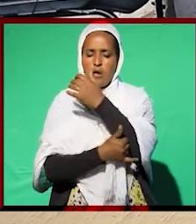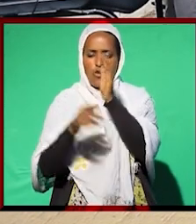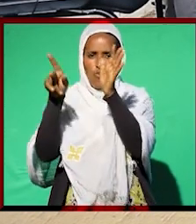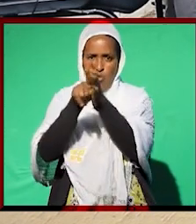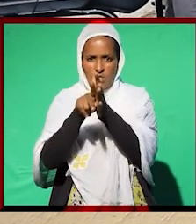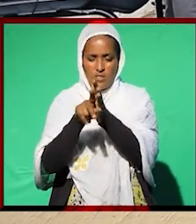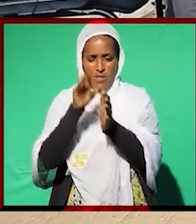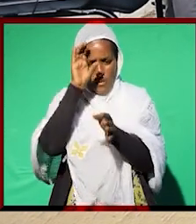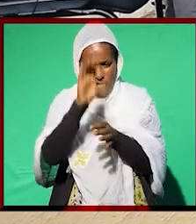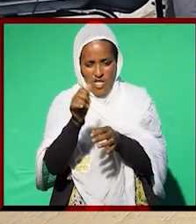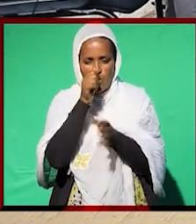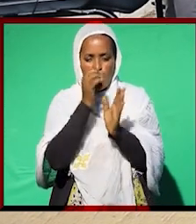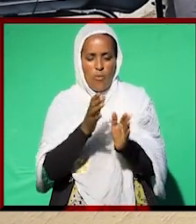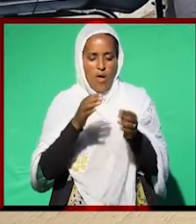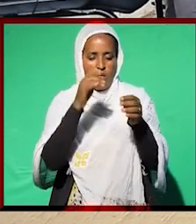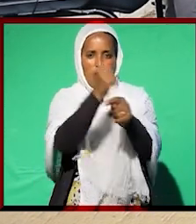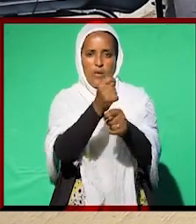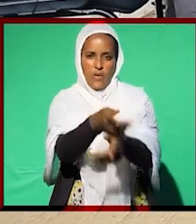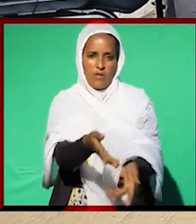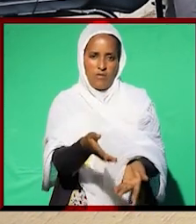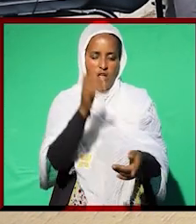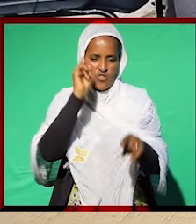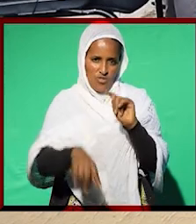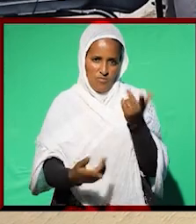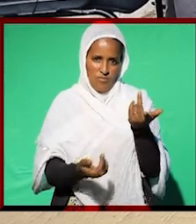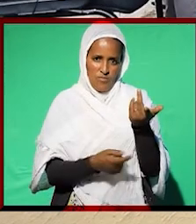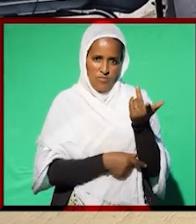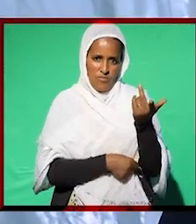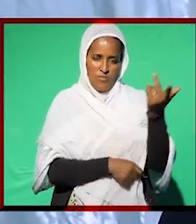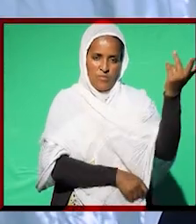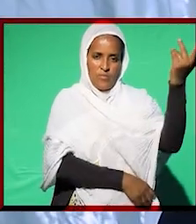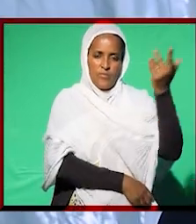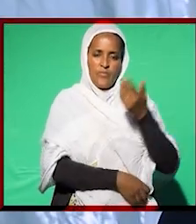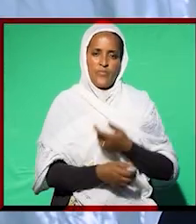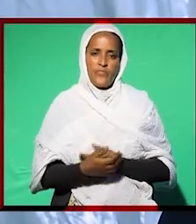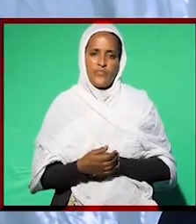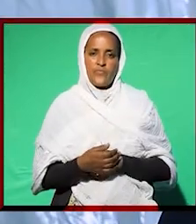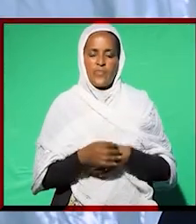የሌሎችን ሀገር ፖሊሲዎች አምጥተን በግድ ኢትዮጵያ ይሁን እንለዋለን። ኢትዮጵያ ሊሆን አይችልም።